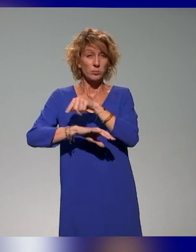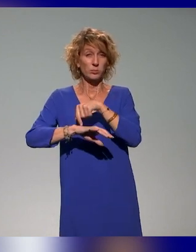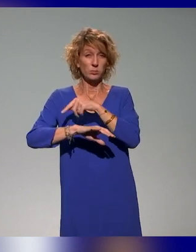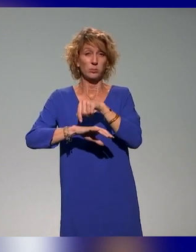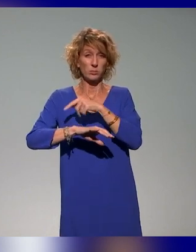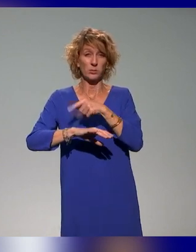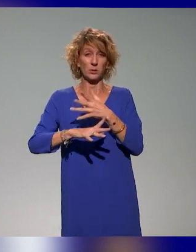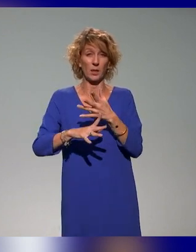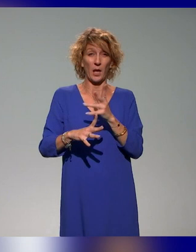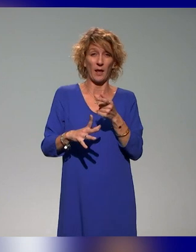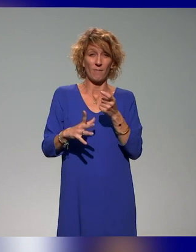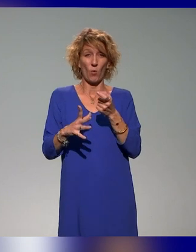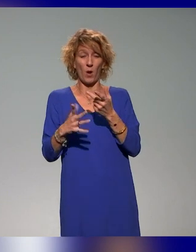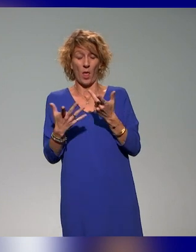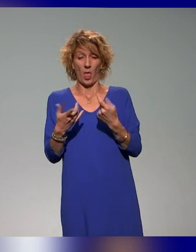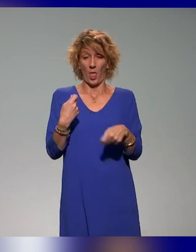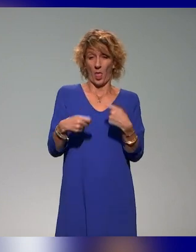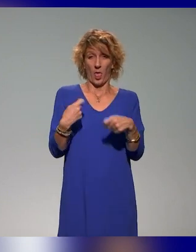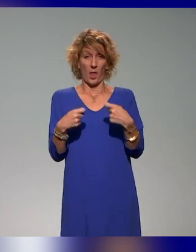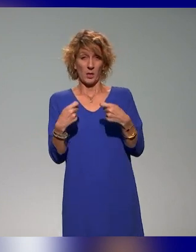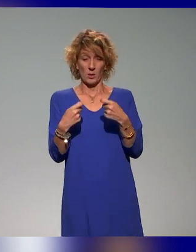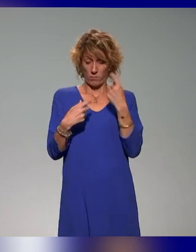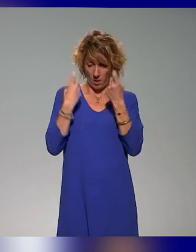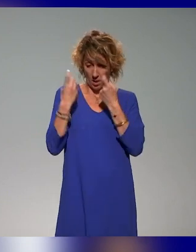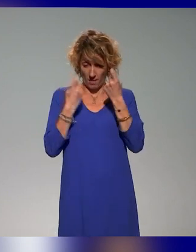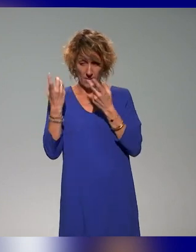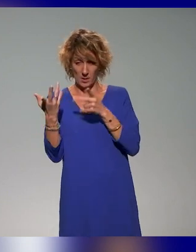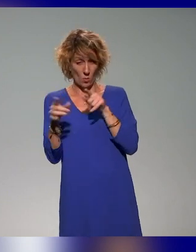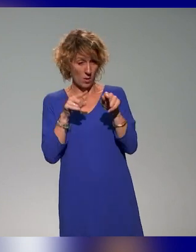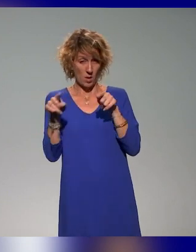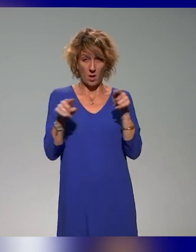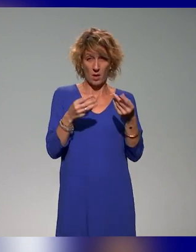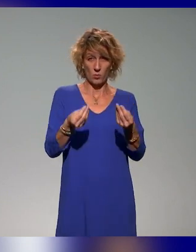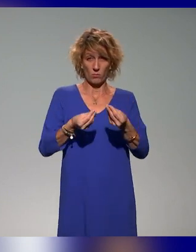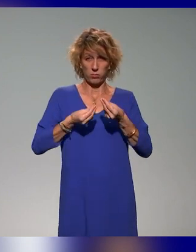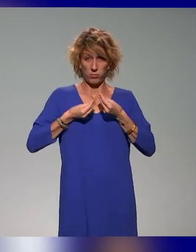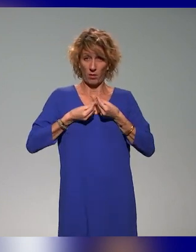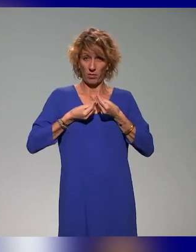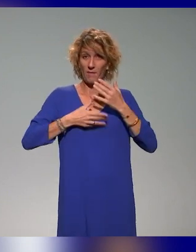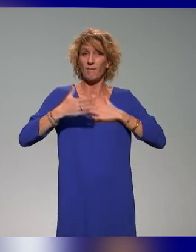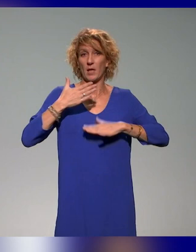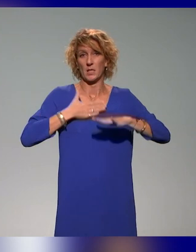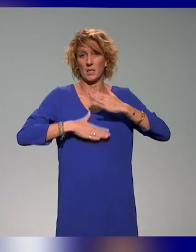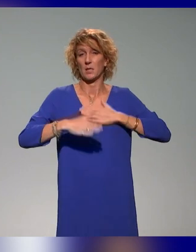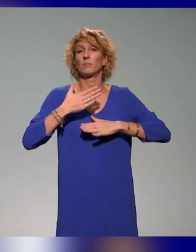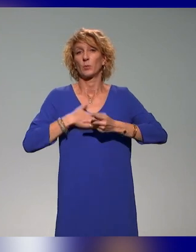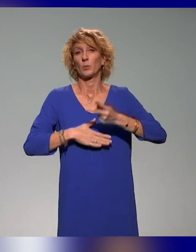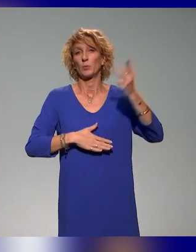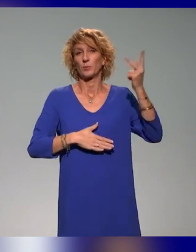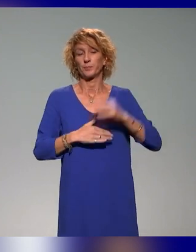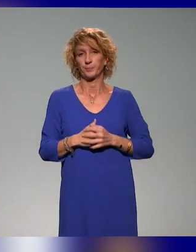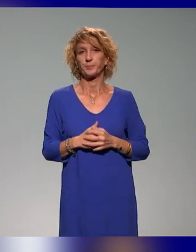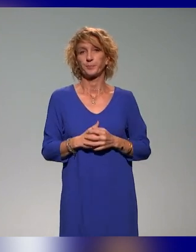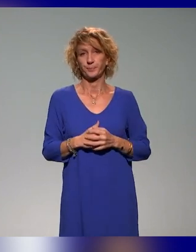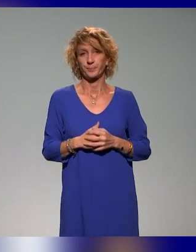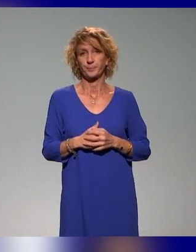une gymnastique cognitive très importante, donc une fatigabilité accrue. Voilà, donc